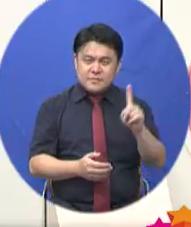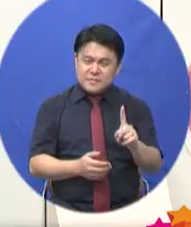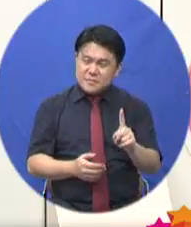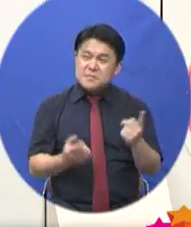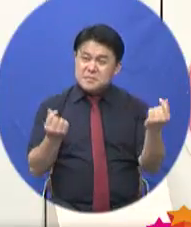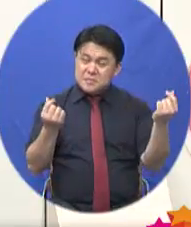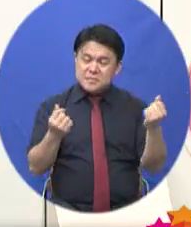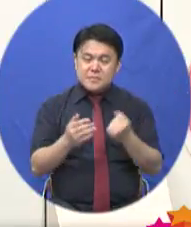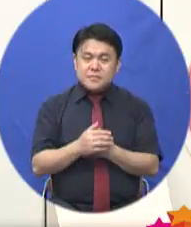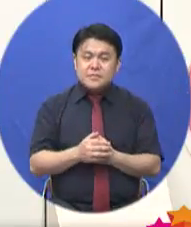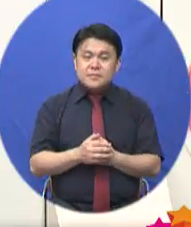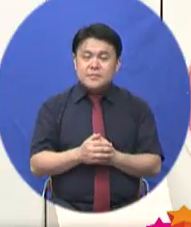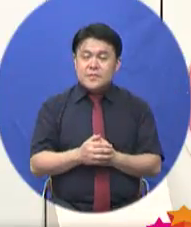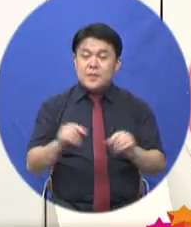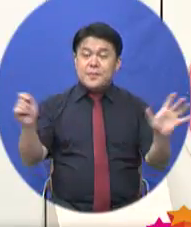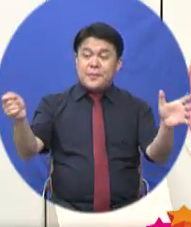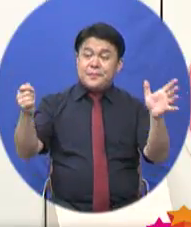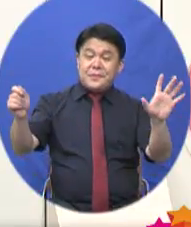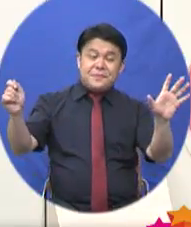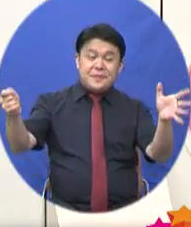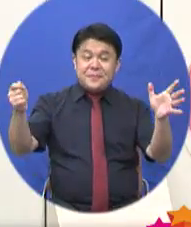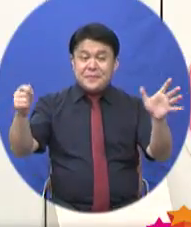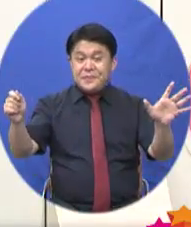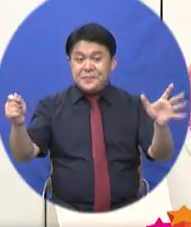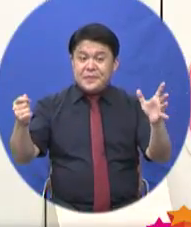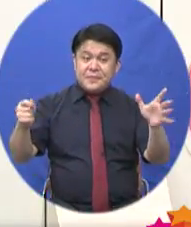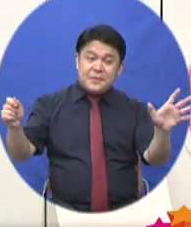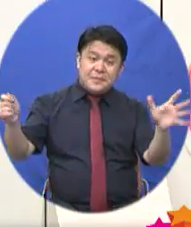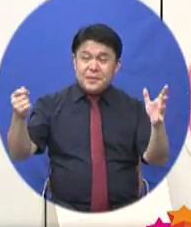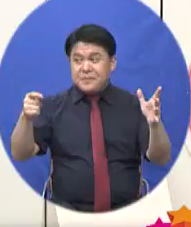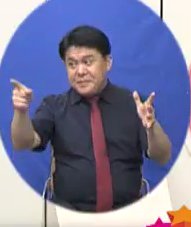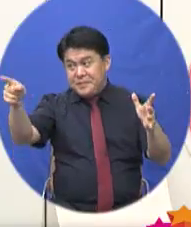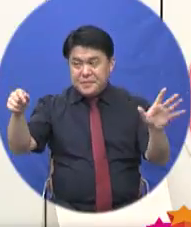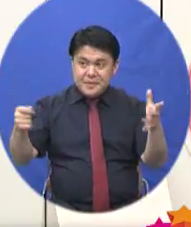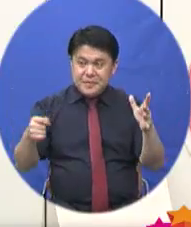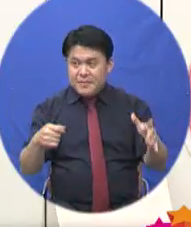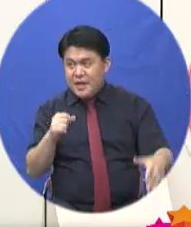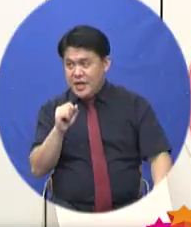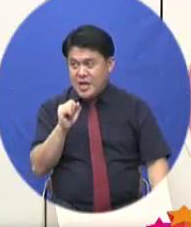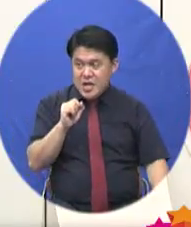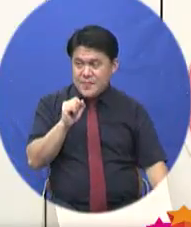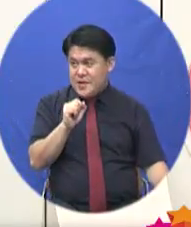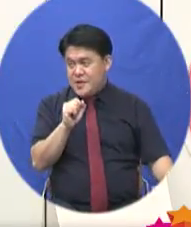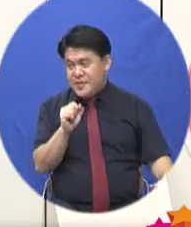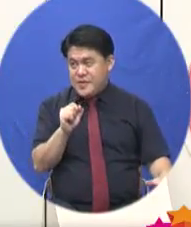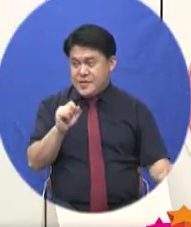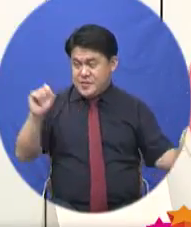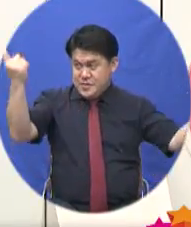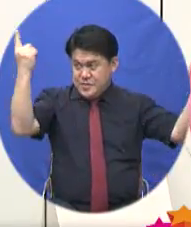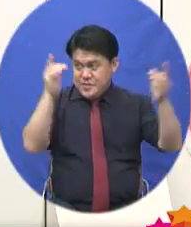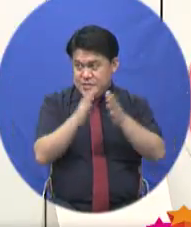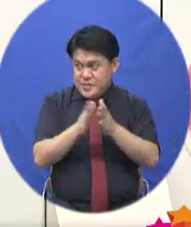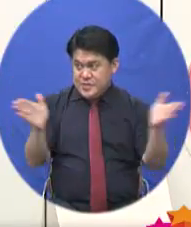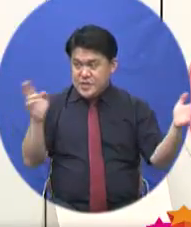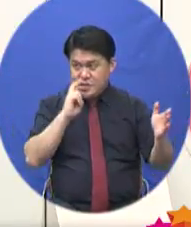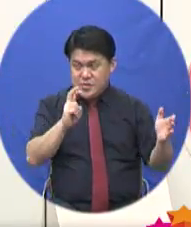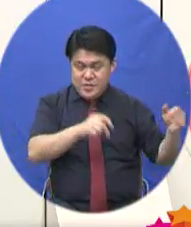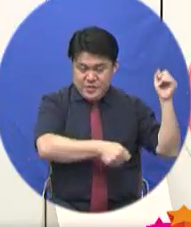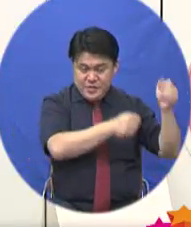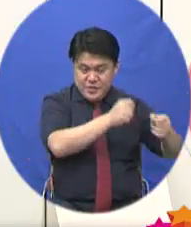마찬가지예요. 네네네네. 그거 가지고 이제 지휘하시는 분은 저 옆에 가서 하고. 네. 그러면 동시에 합니다. 노래를